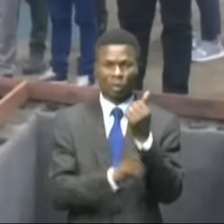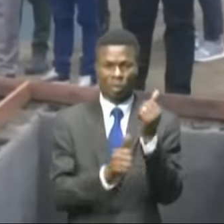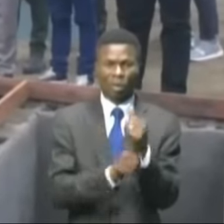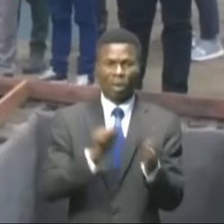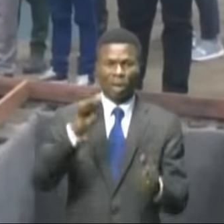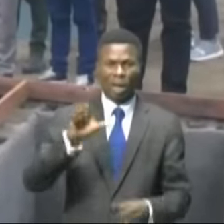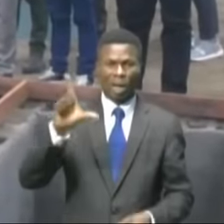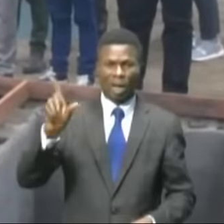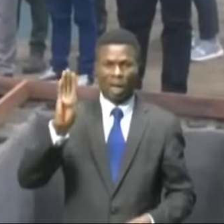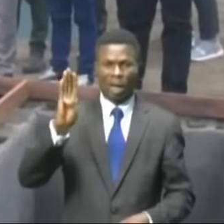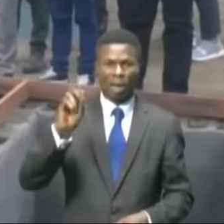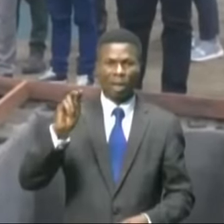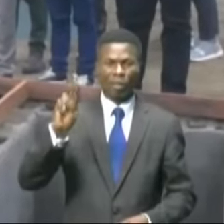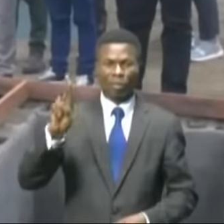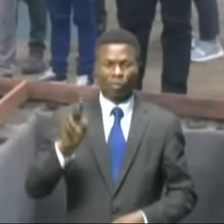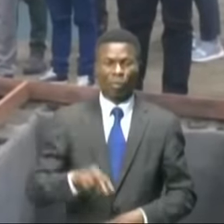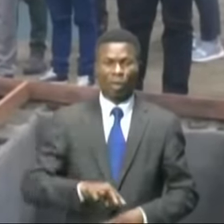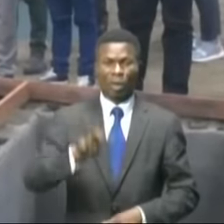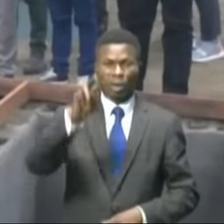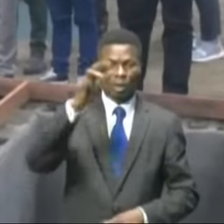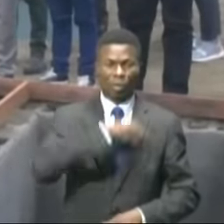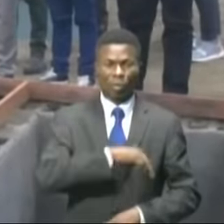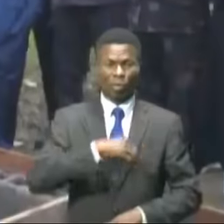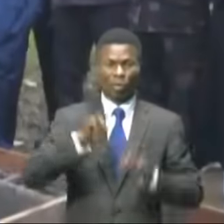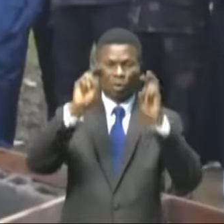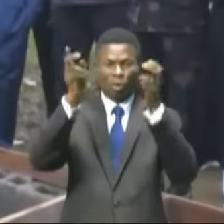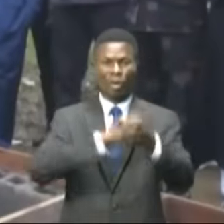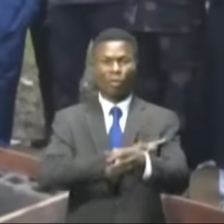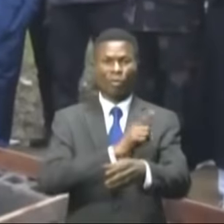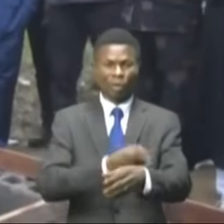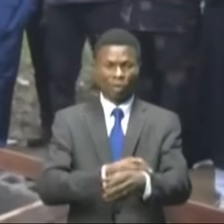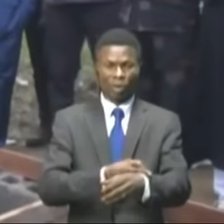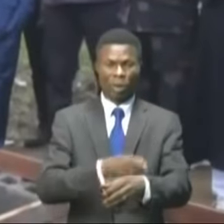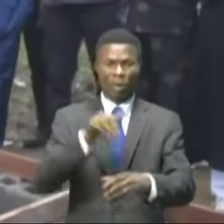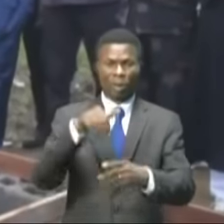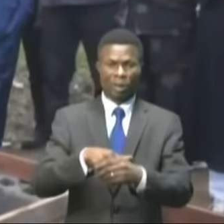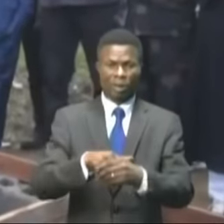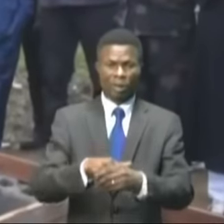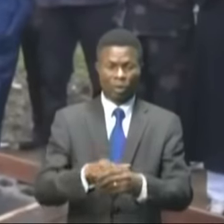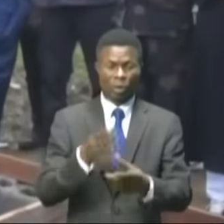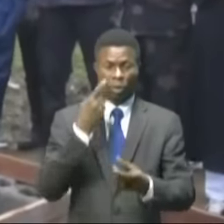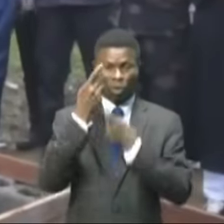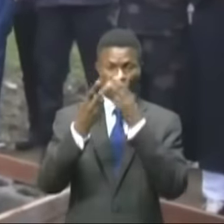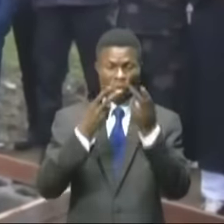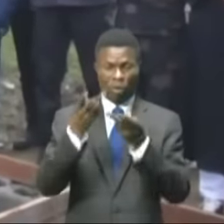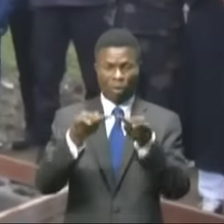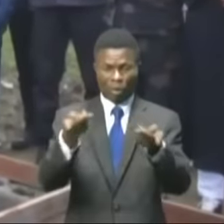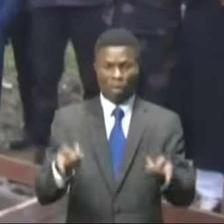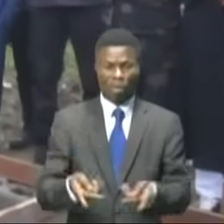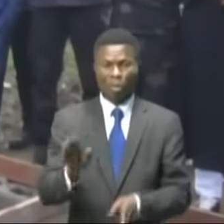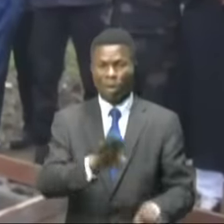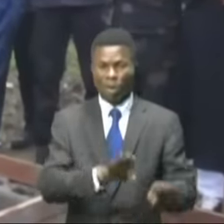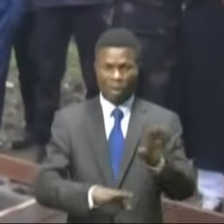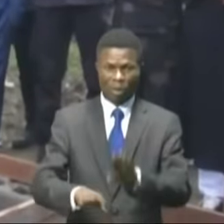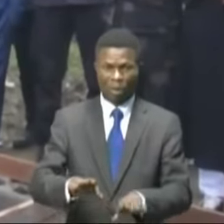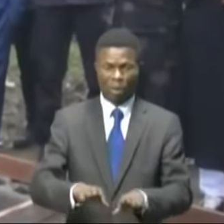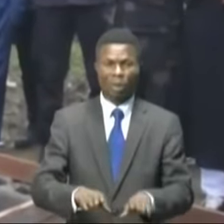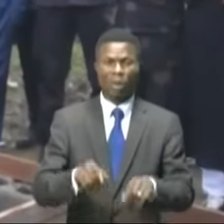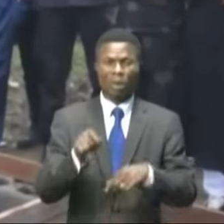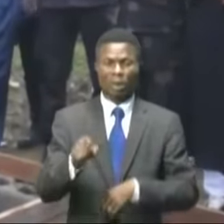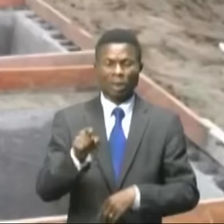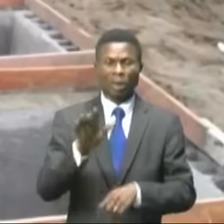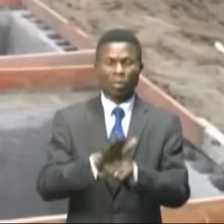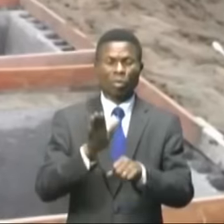Fabrice Puella, en mission de compassion dans la ville de Goma. C'était à l'issue d'une inspection des caveaux effectuée ce jour par toute